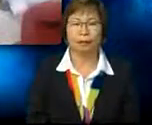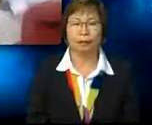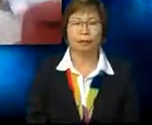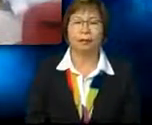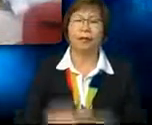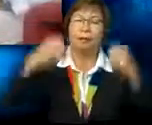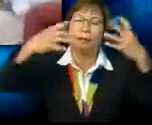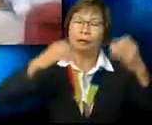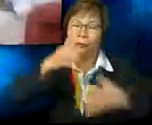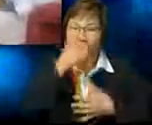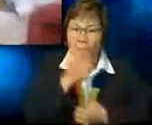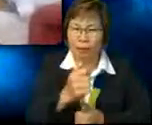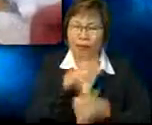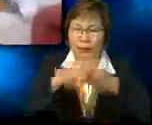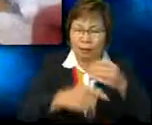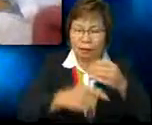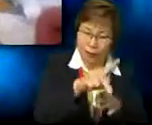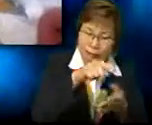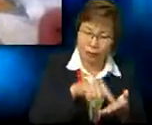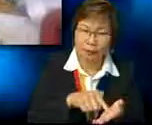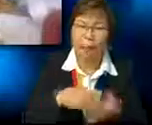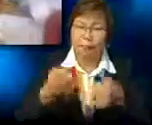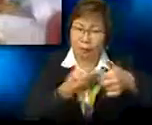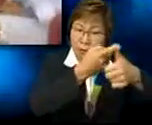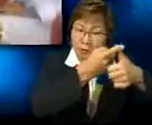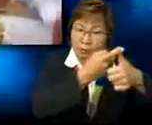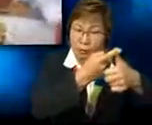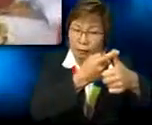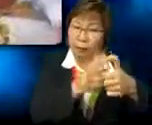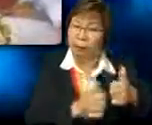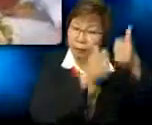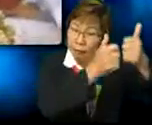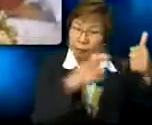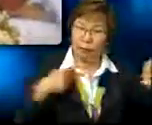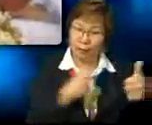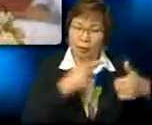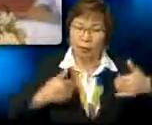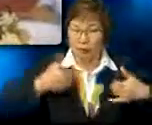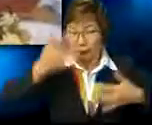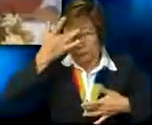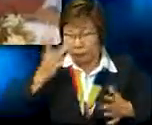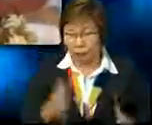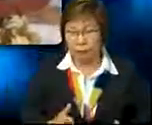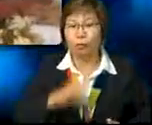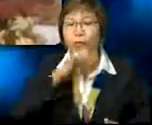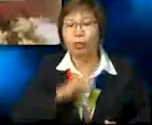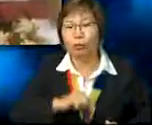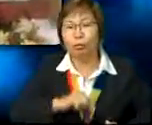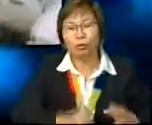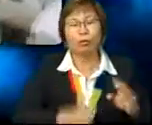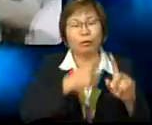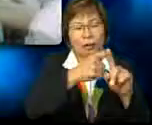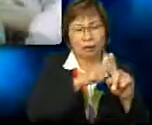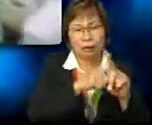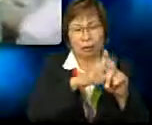Memang banyak menarik ini tentang kejayaan ini. Pertama sekali, kita mempunyai pesakit yang berumur